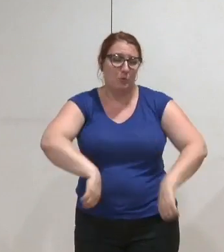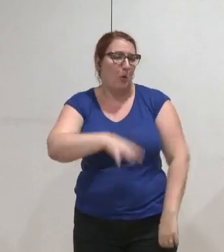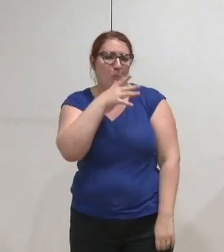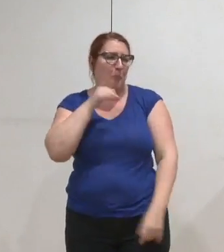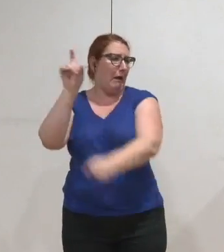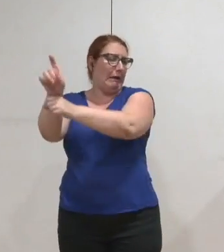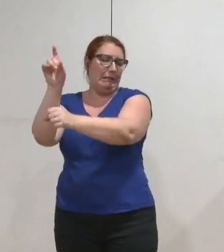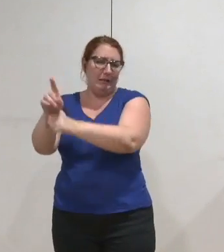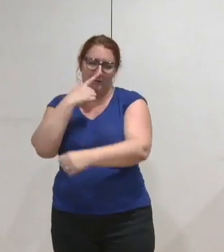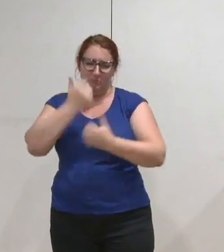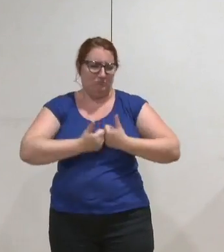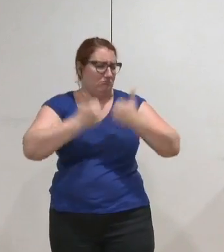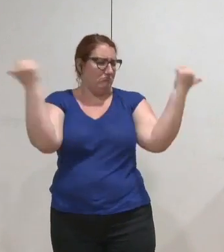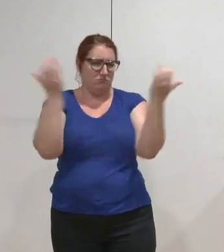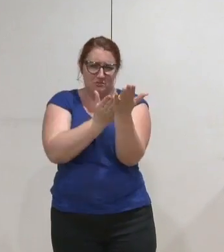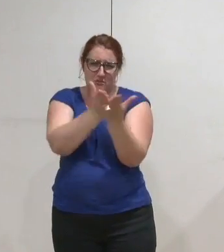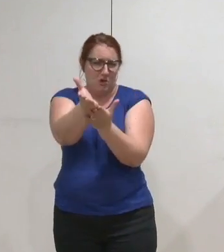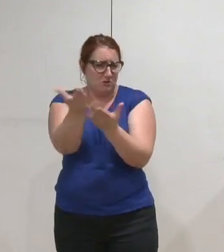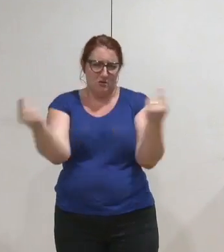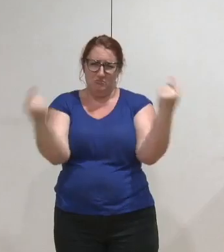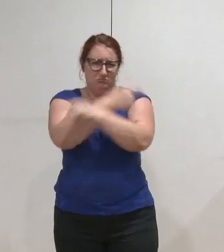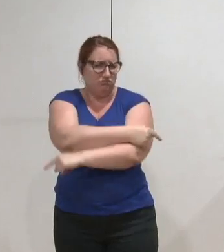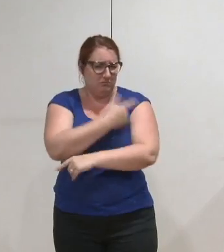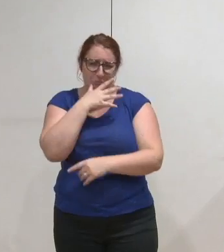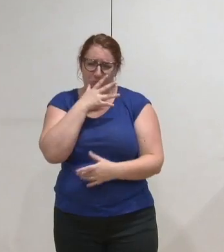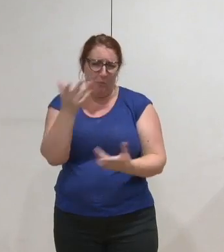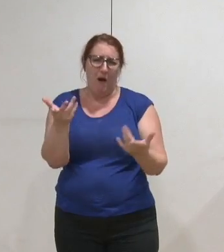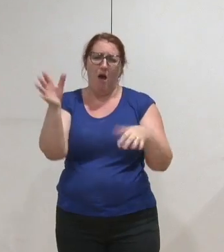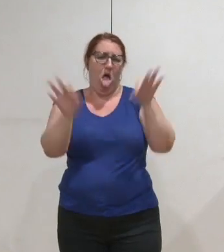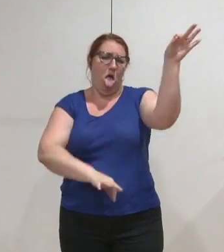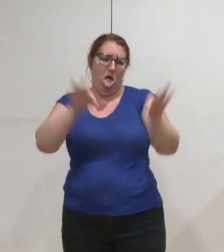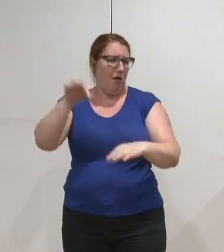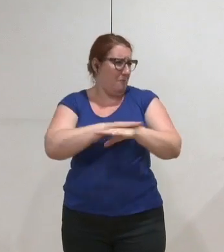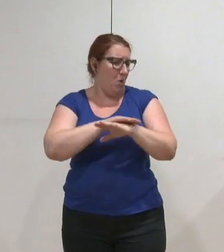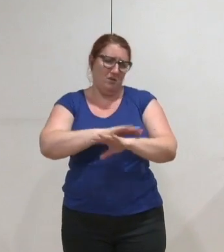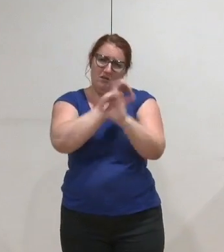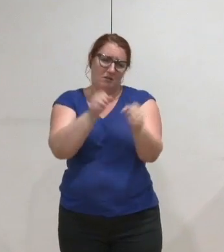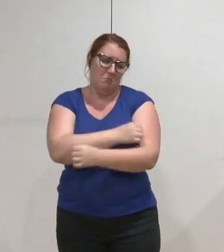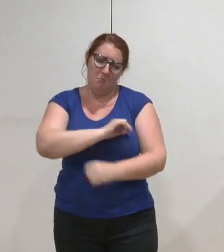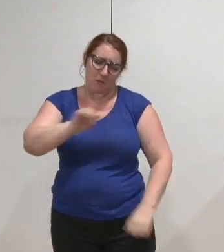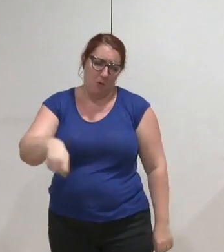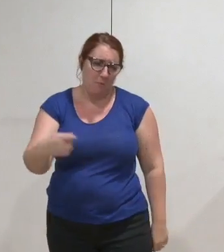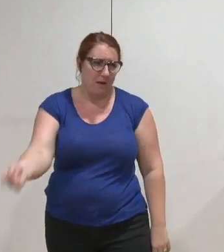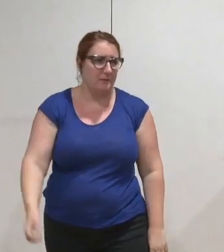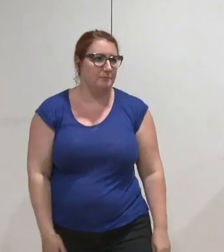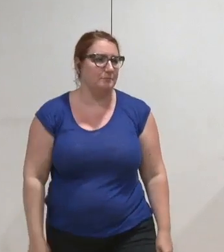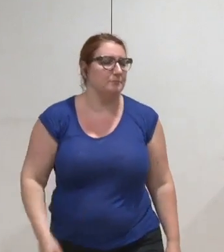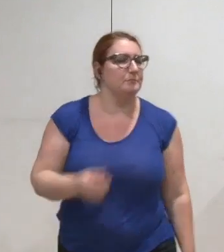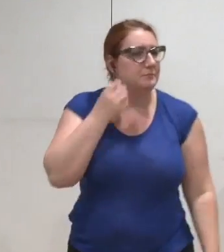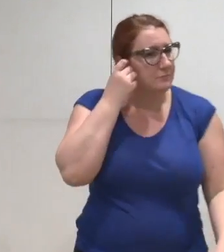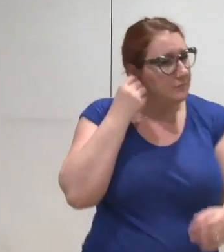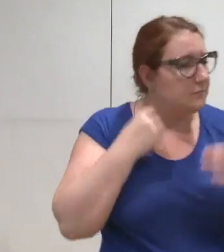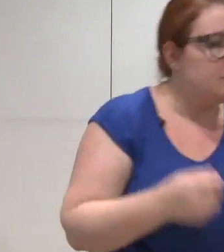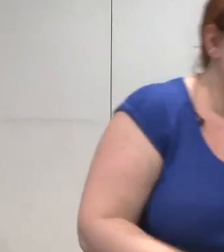contradiction il y a là un double jeu politicien qui est tout à fait scandaleux plus dans Laé il y a